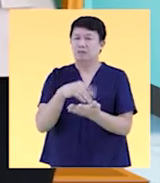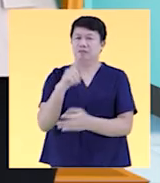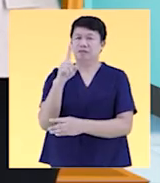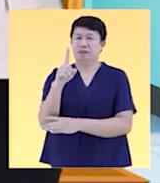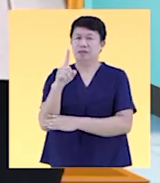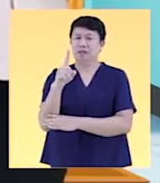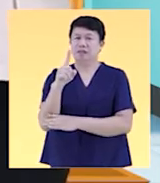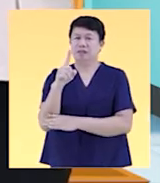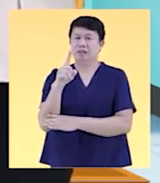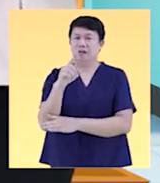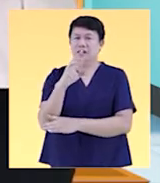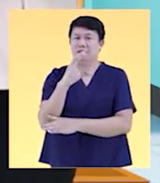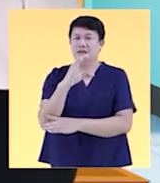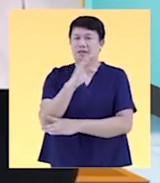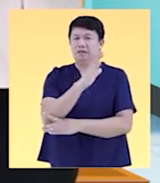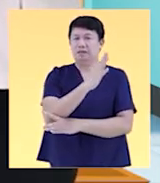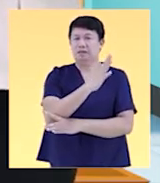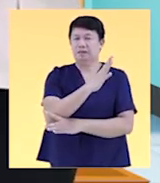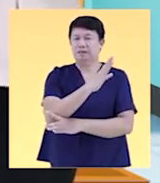1,115 plus